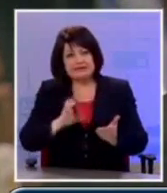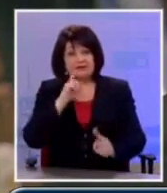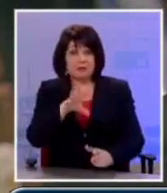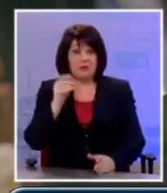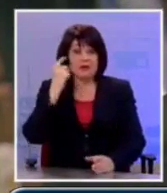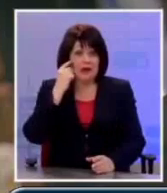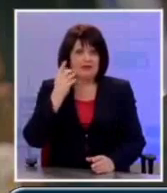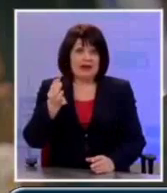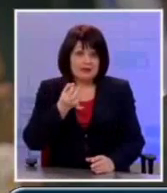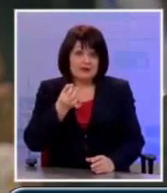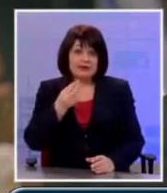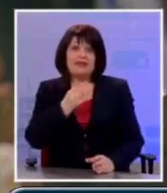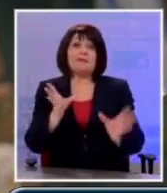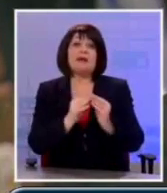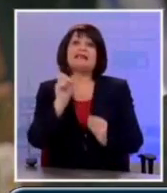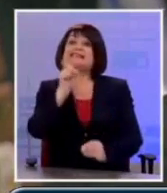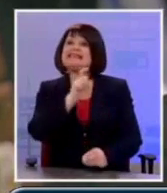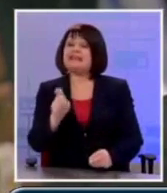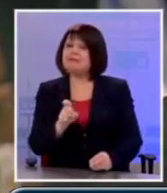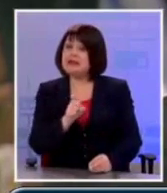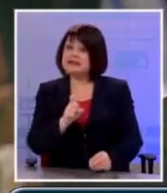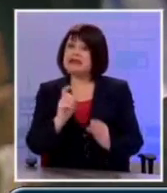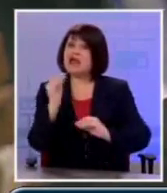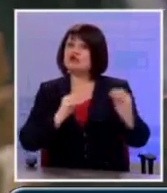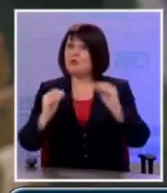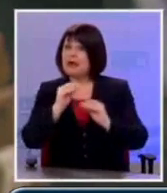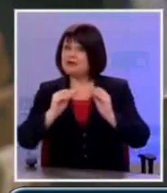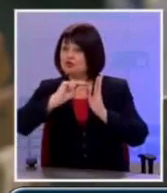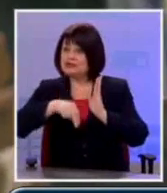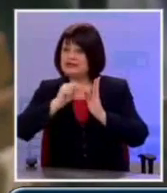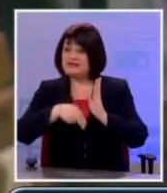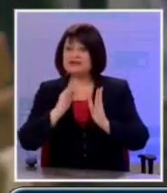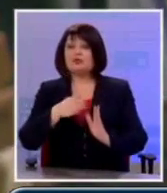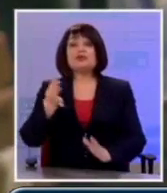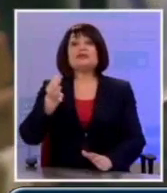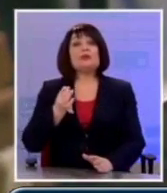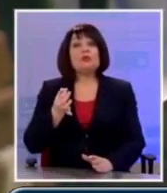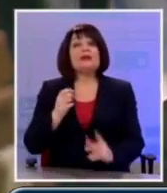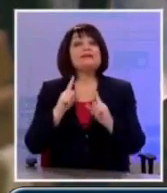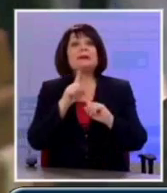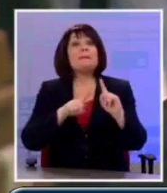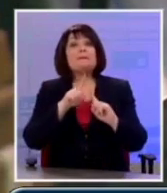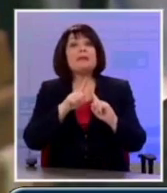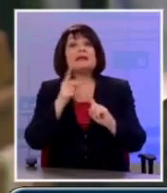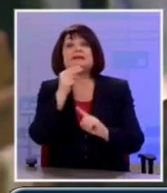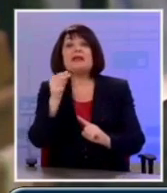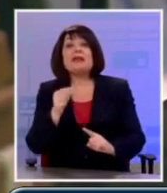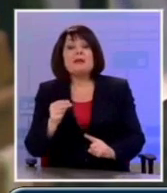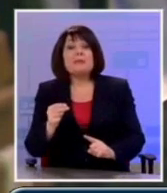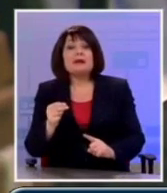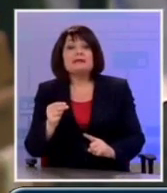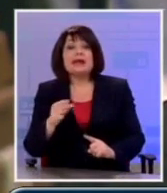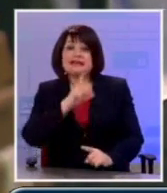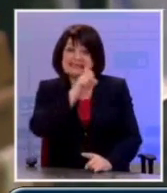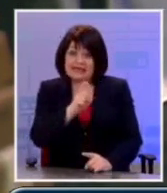καλά, μιλήσατε για την υπόθεση της Siemens, για τα εξοπλιστικά. Μπορείτε να μας πείτε ποιες είναι αυτές οι υποθέσεις, εκτός των δύο